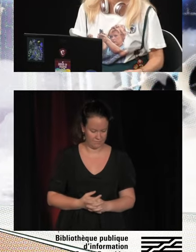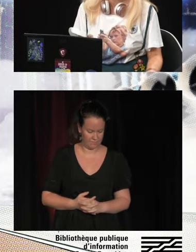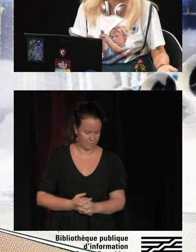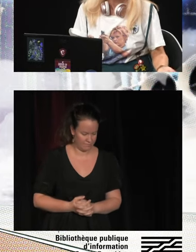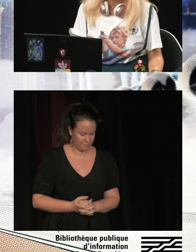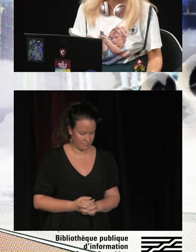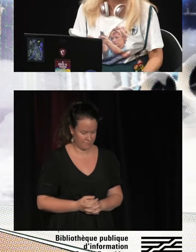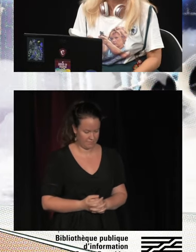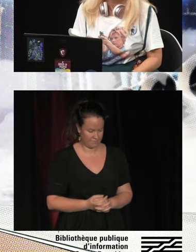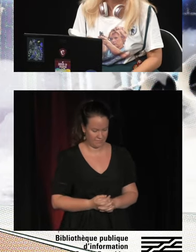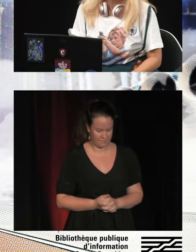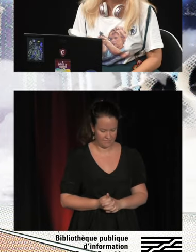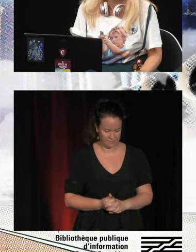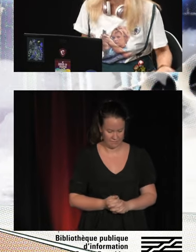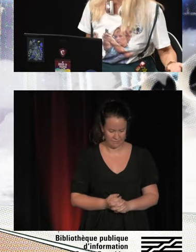Bah non !